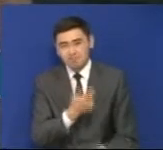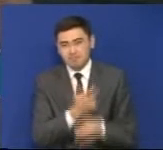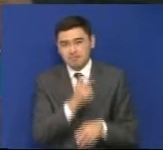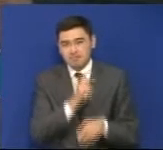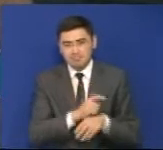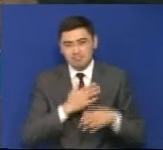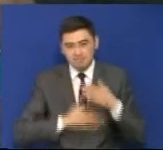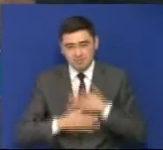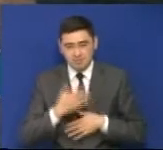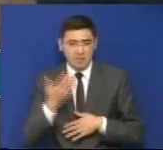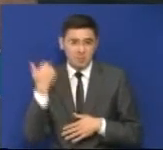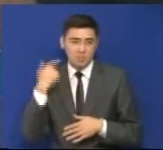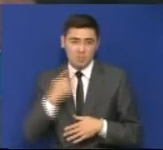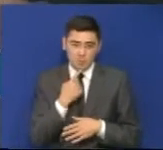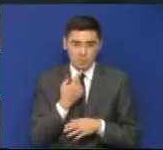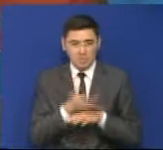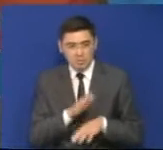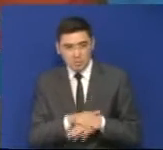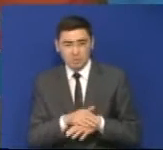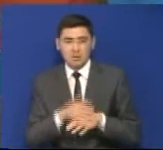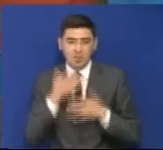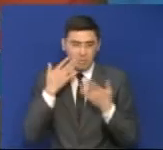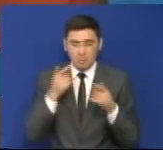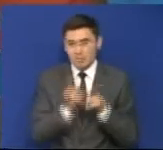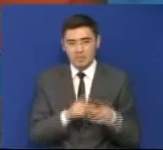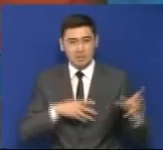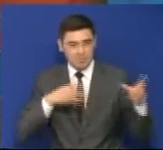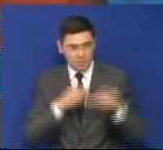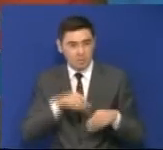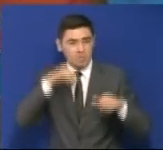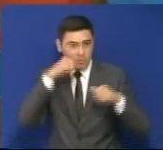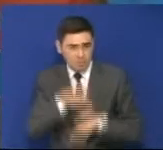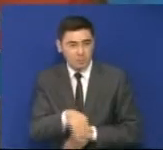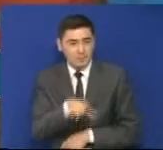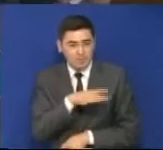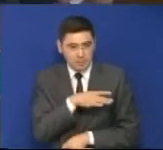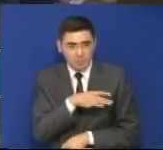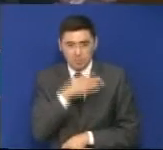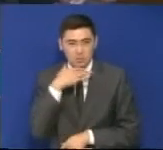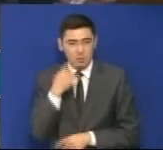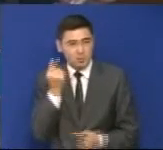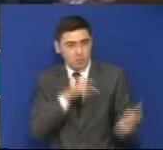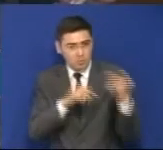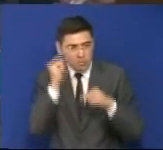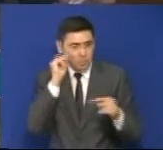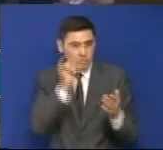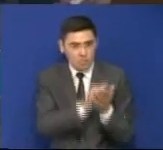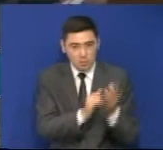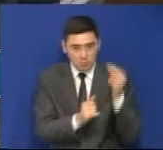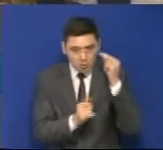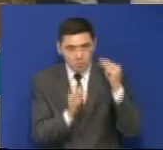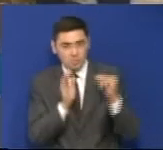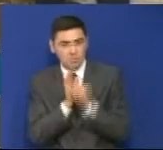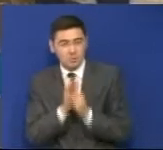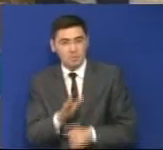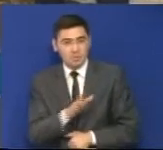да сәттерді бірге бастан өткердік. Екі ел бір-біріне қарап, бой түзеді. Бір-бірінен көп нәрсе үйренді. Сіз өз еліңіз үшін көп